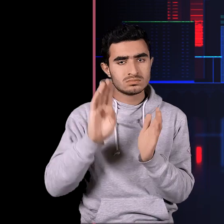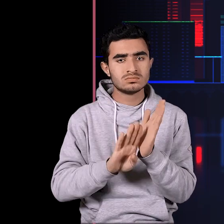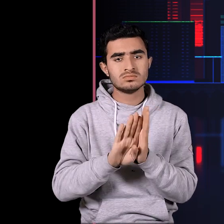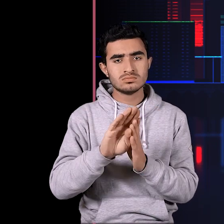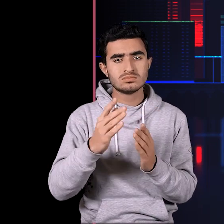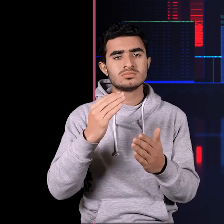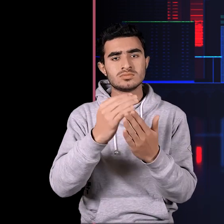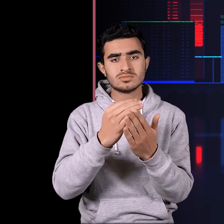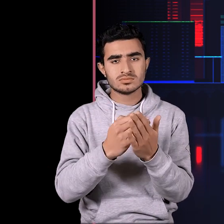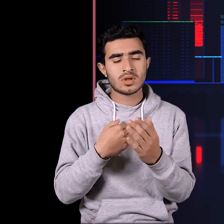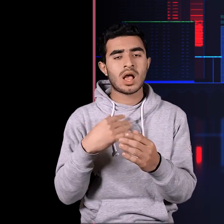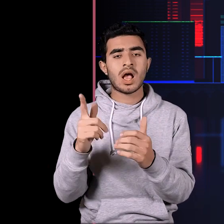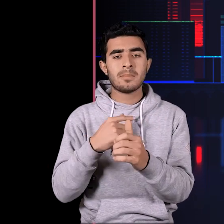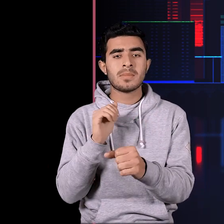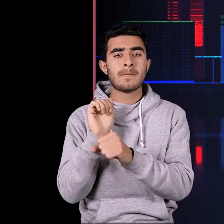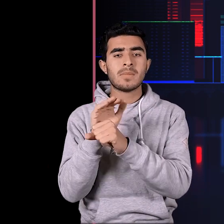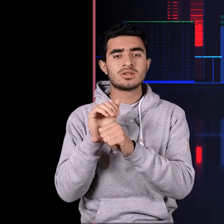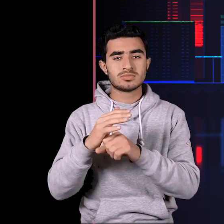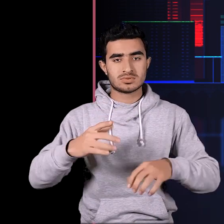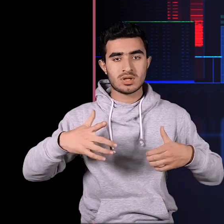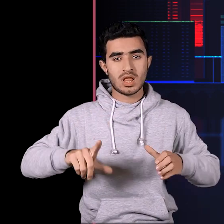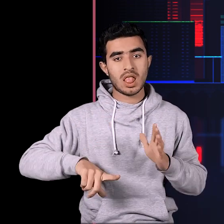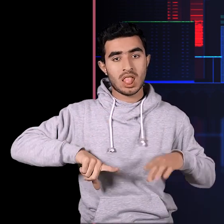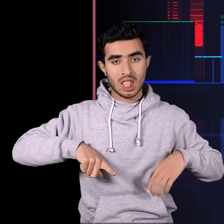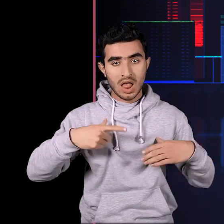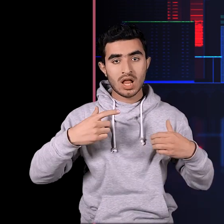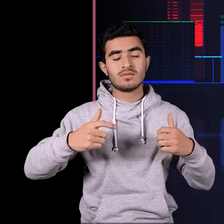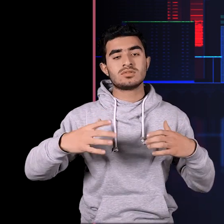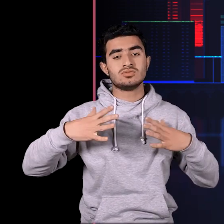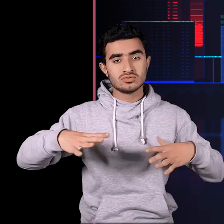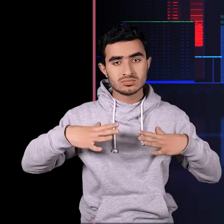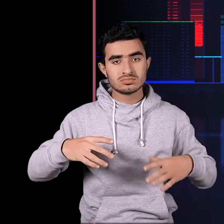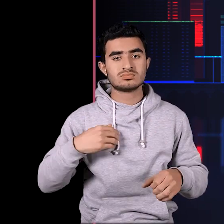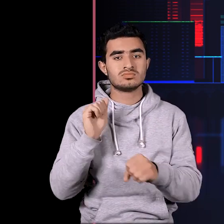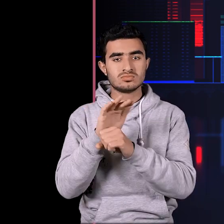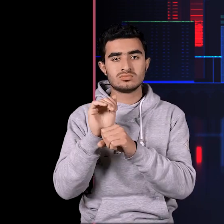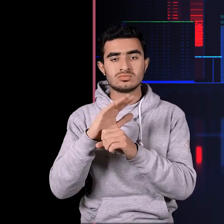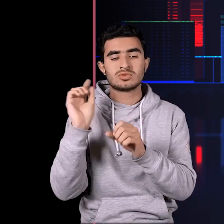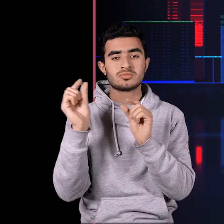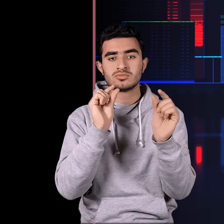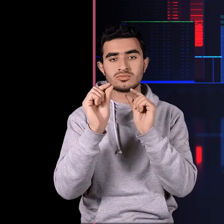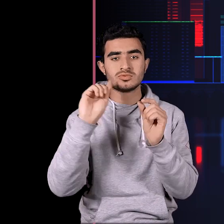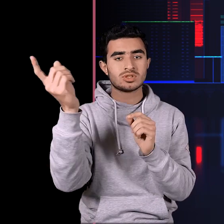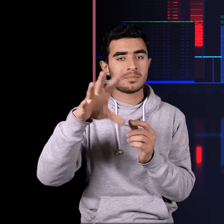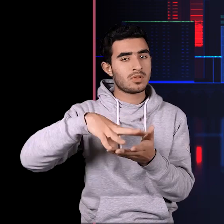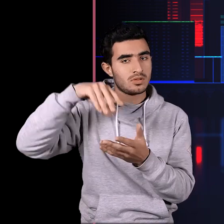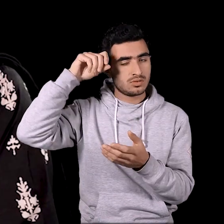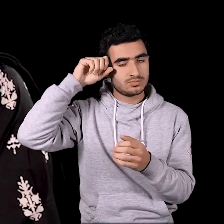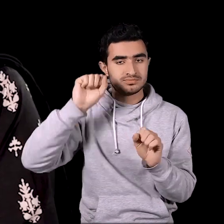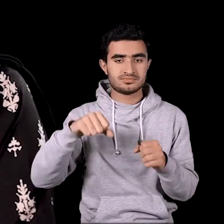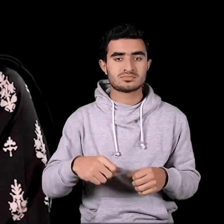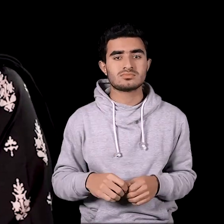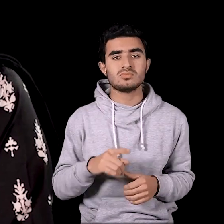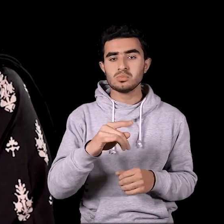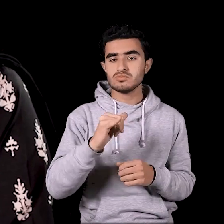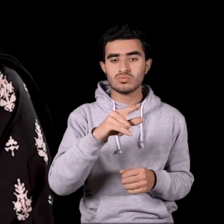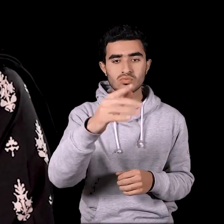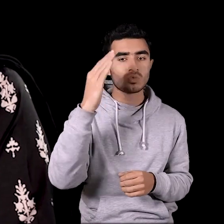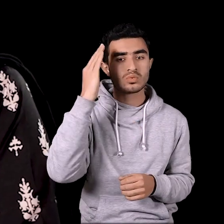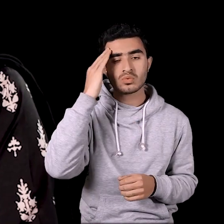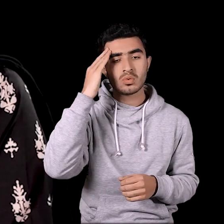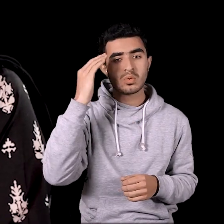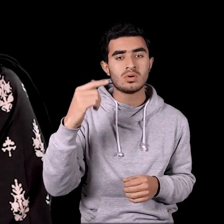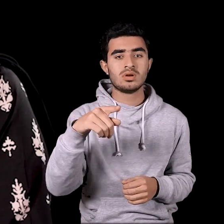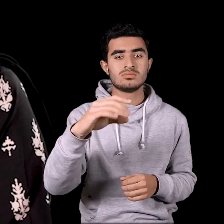और अपना मैसेज, अपनी ज़िंदगी की जर्नी उनके साथ शेयर करती हूँ जिससे उससे वो कोई फ़ायदा उठा सकें. जिस तरह मैं आपको पता